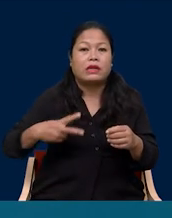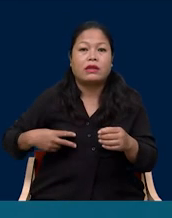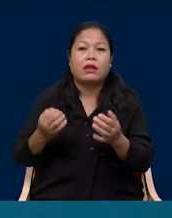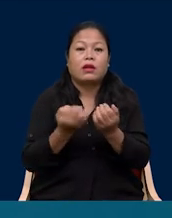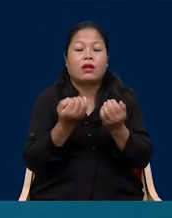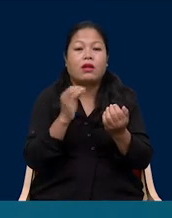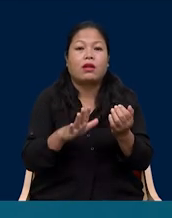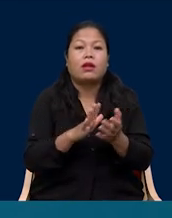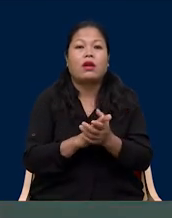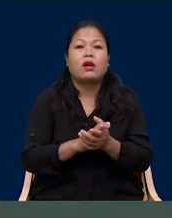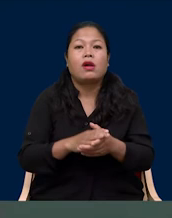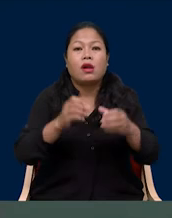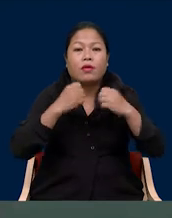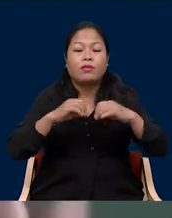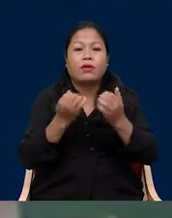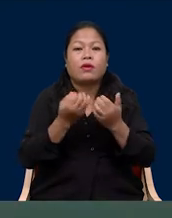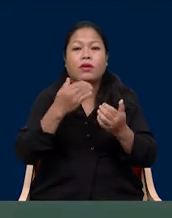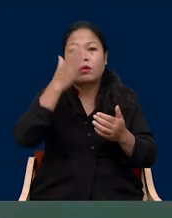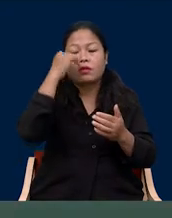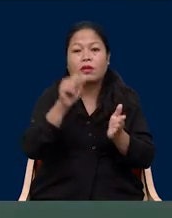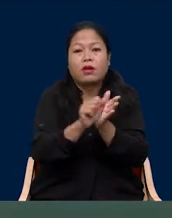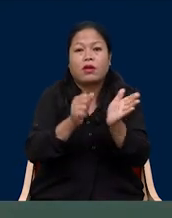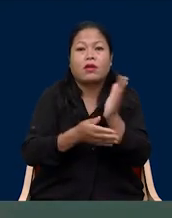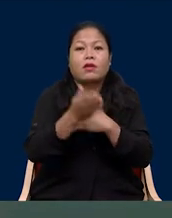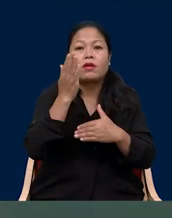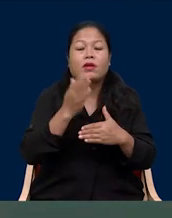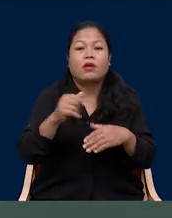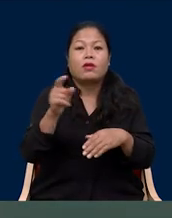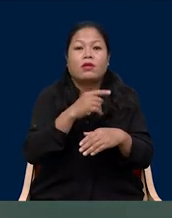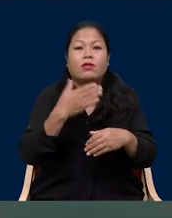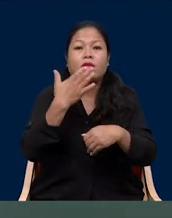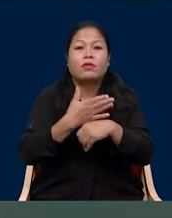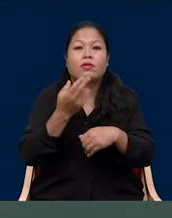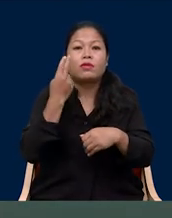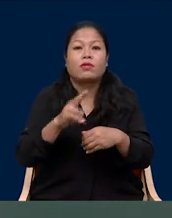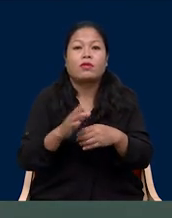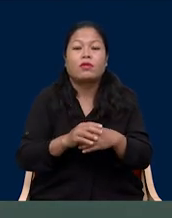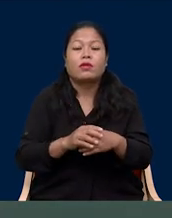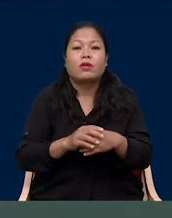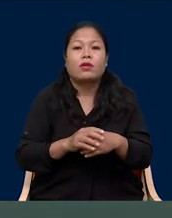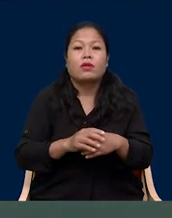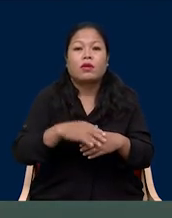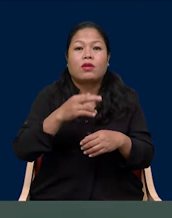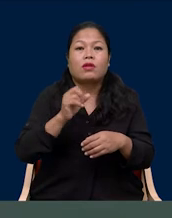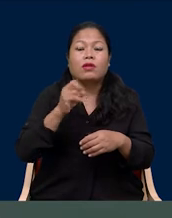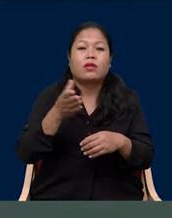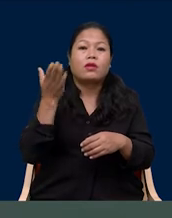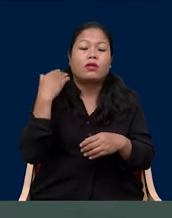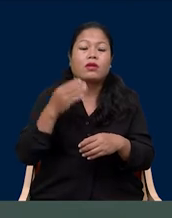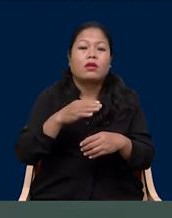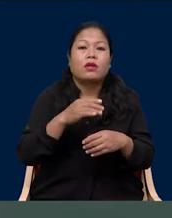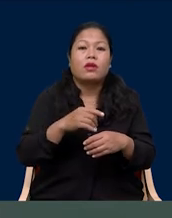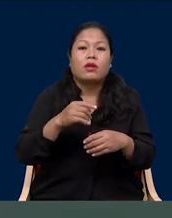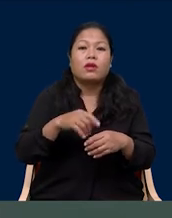बनाउने कि डिजाइन गर्ने कि इनोभेसन जुन युज गर्ने मिल्छ त्यो चाहिँ कसरी अगाडि बढाउने त्यो मात्रै उद्देश्य हुनुपर्ने जस्तो लाग्छ। बिकज